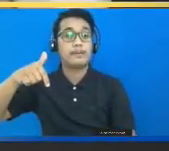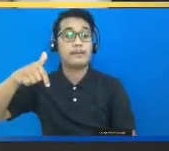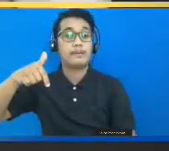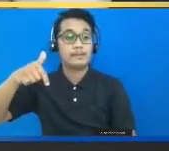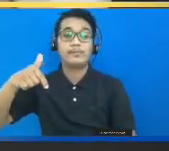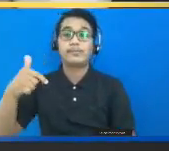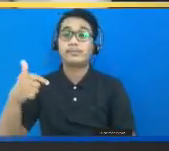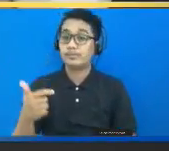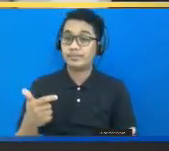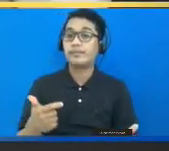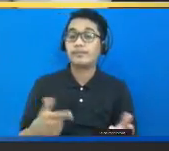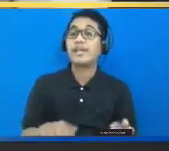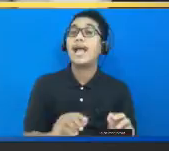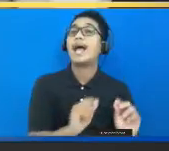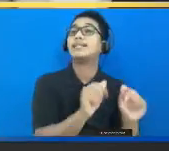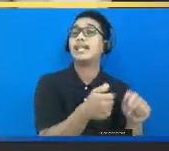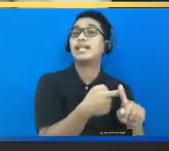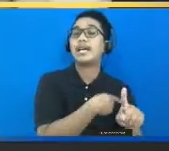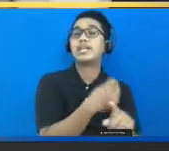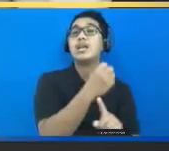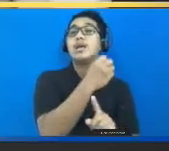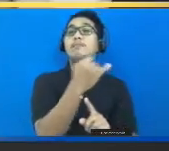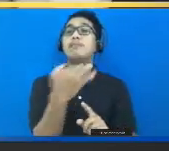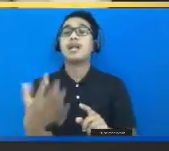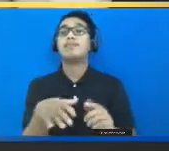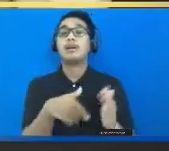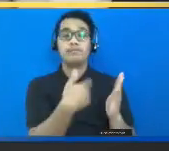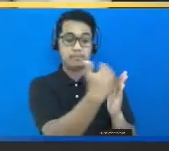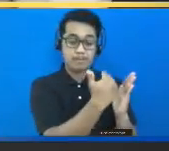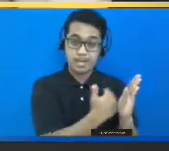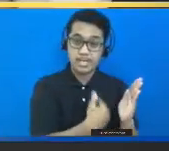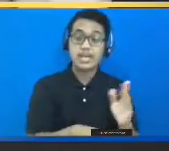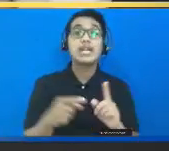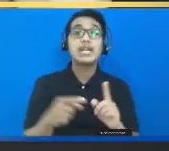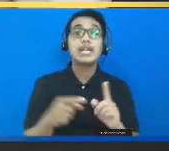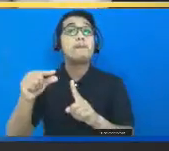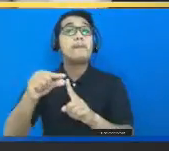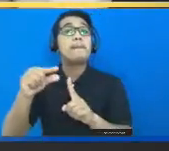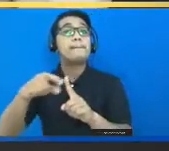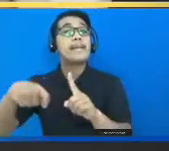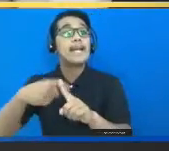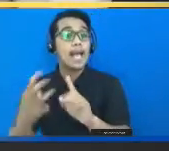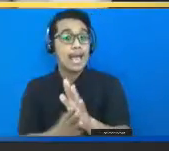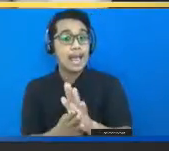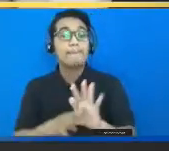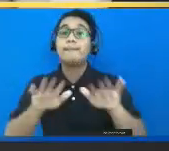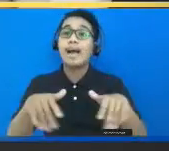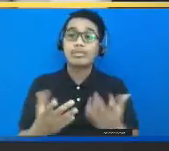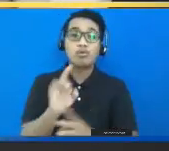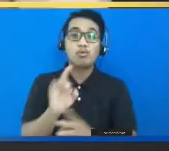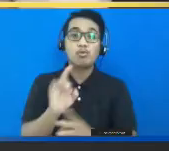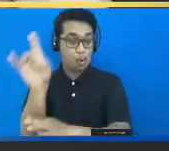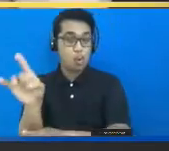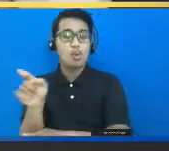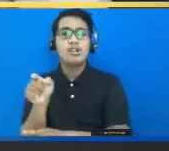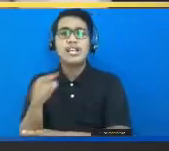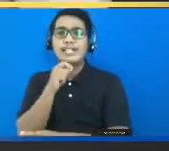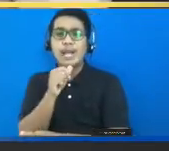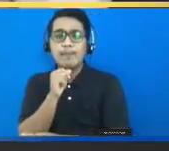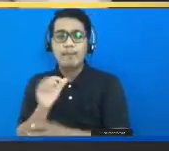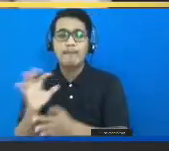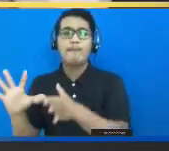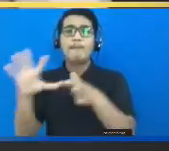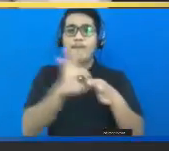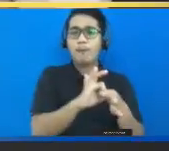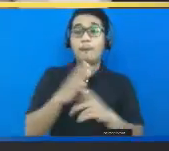Apa yg hasil dari beberapa kebijakan TP KM dan sebagainya bersama-sama dengan masyarakat kita